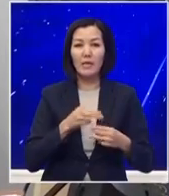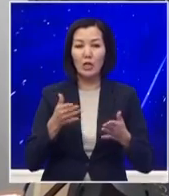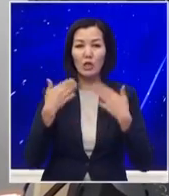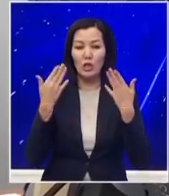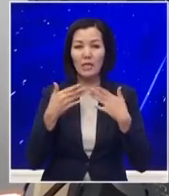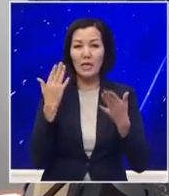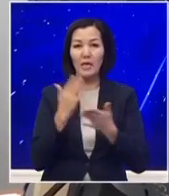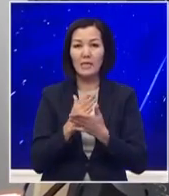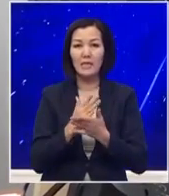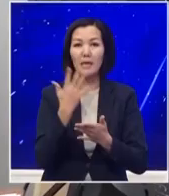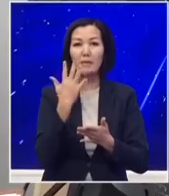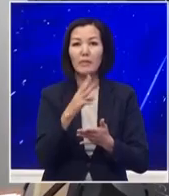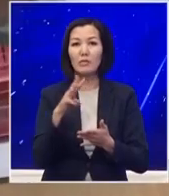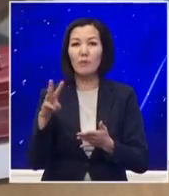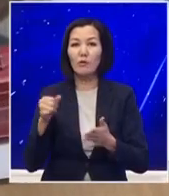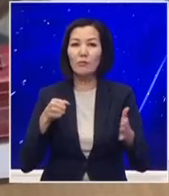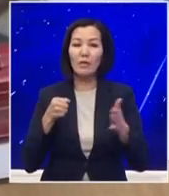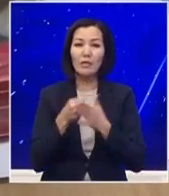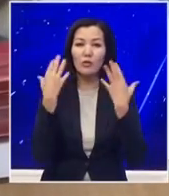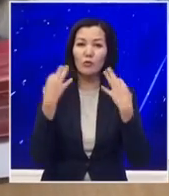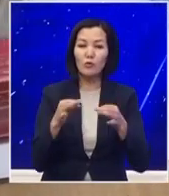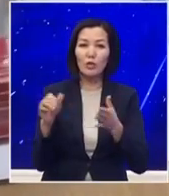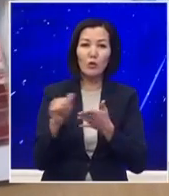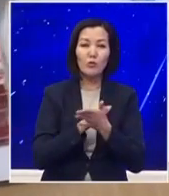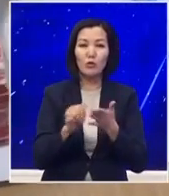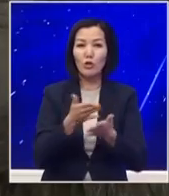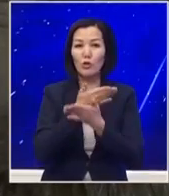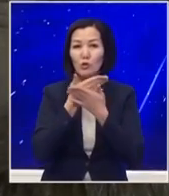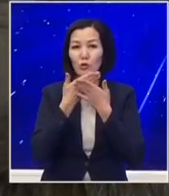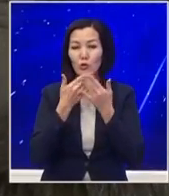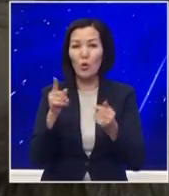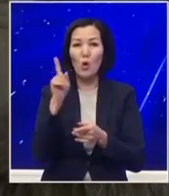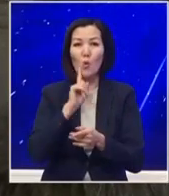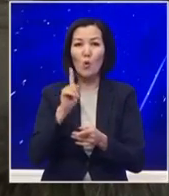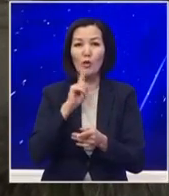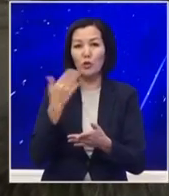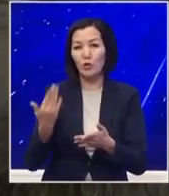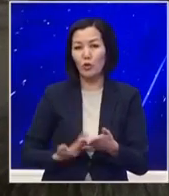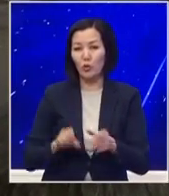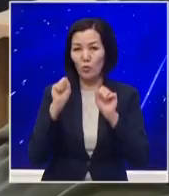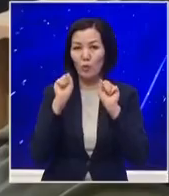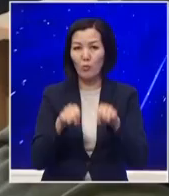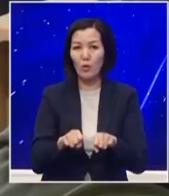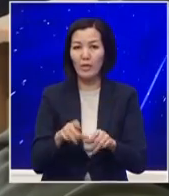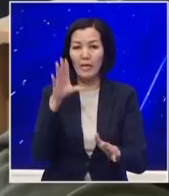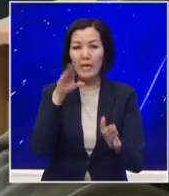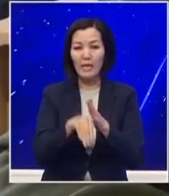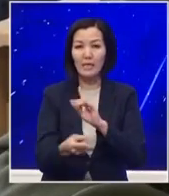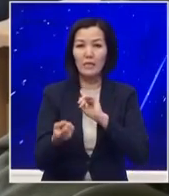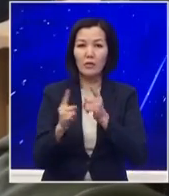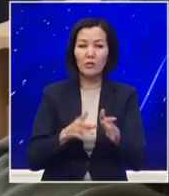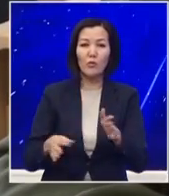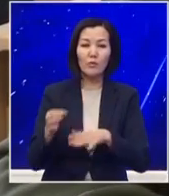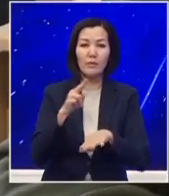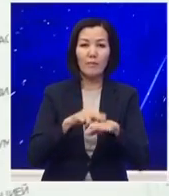жеңілдік қарастырылды. 5 маусымға дейін рұқсат құжатсыз елімізде уақытша тұрақтауға құқылы. Енгізілген өзгерістерді